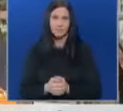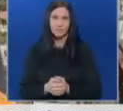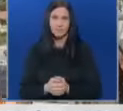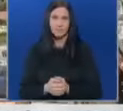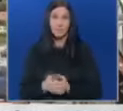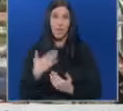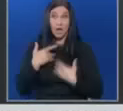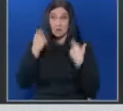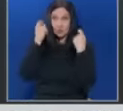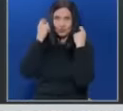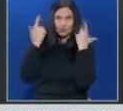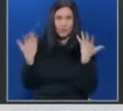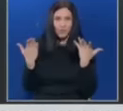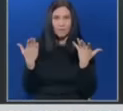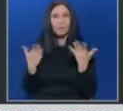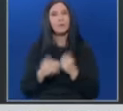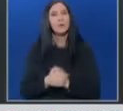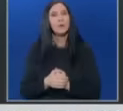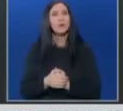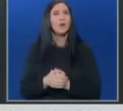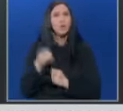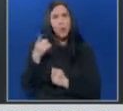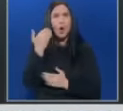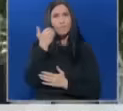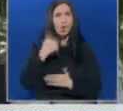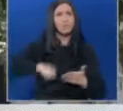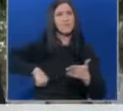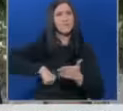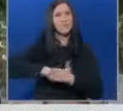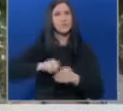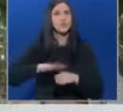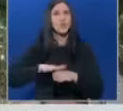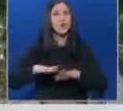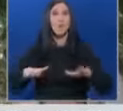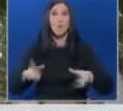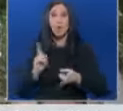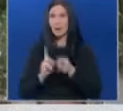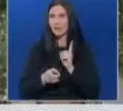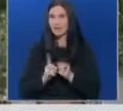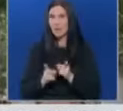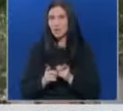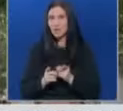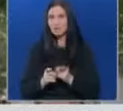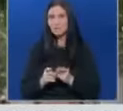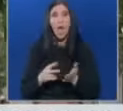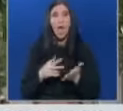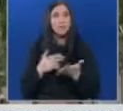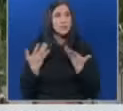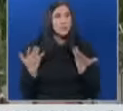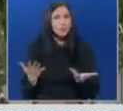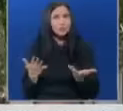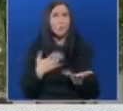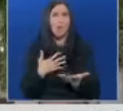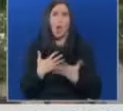Аз се очудвам. Да, той е много добър футболист. Черноморец тренира. Изобщо е с някакви